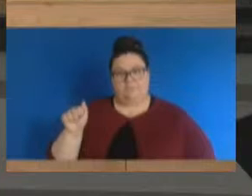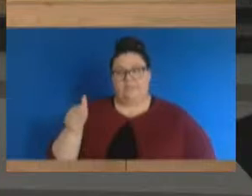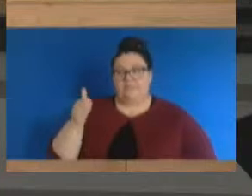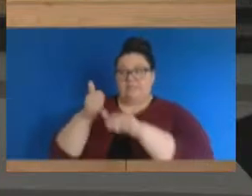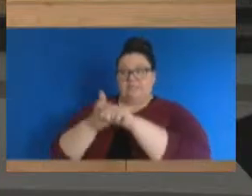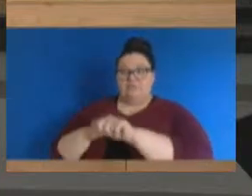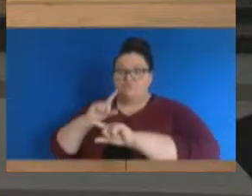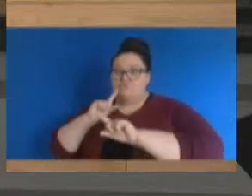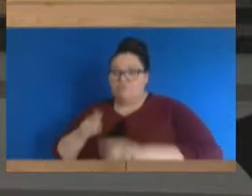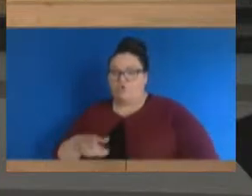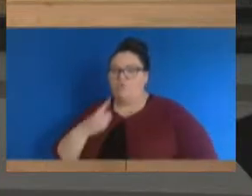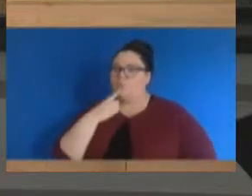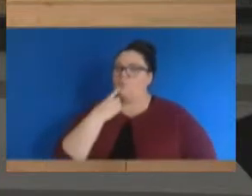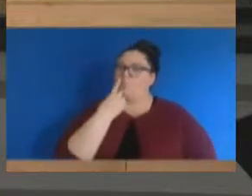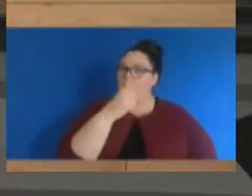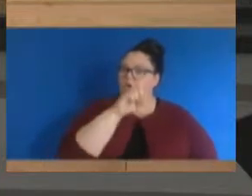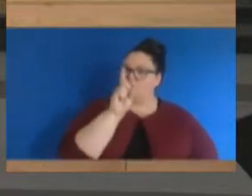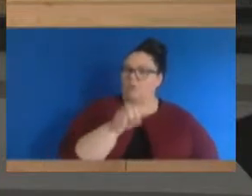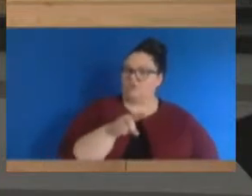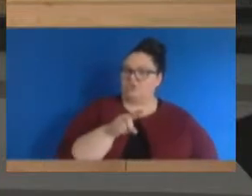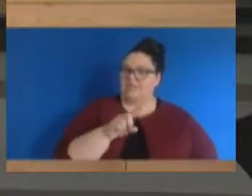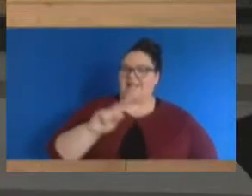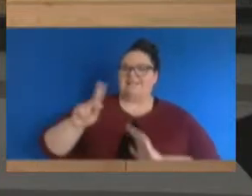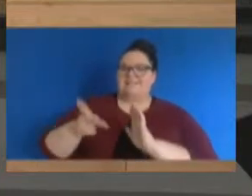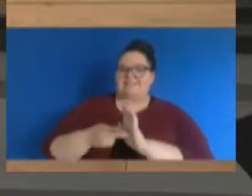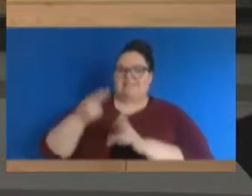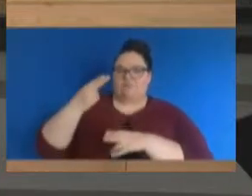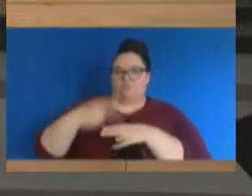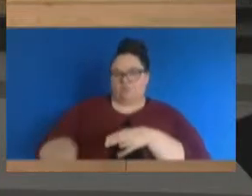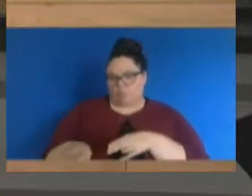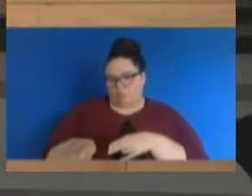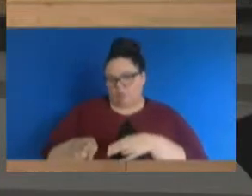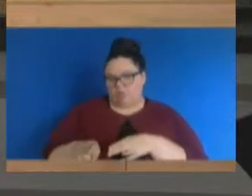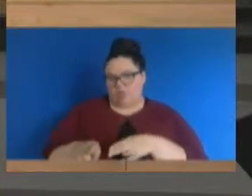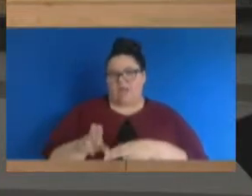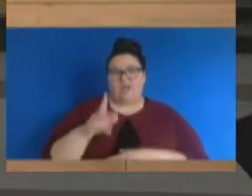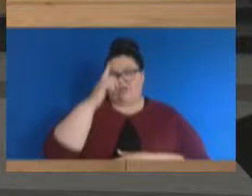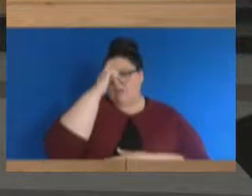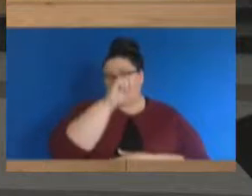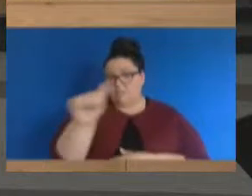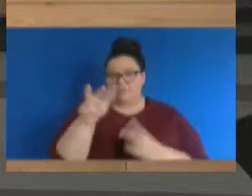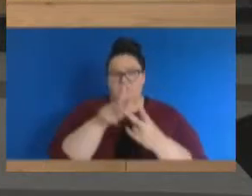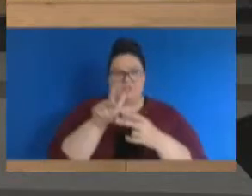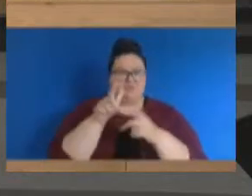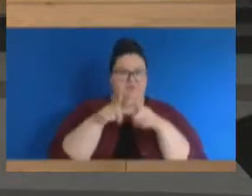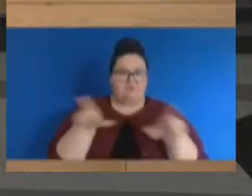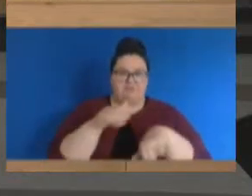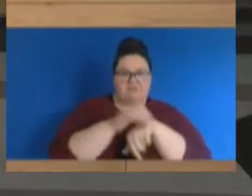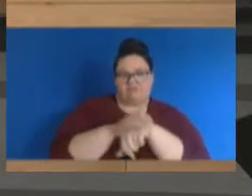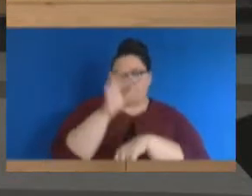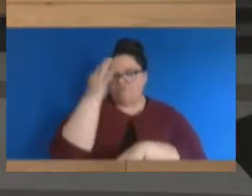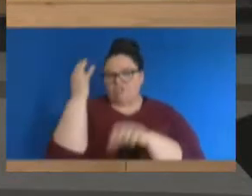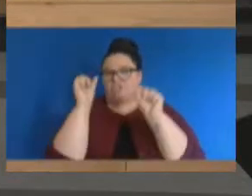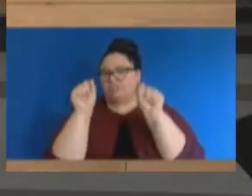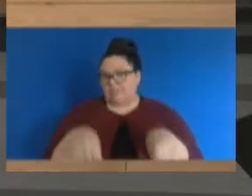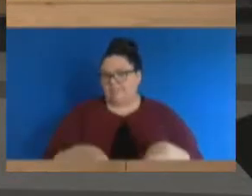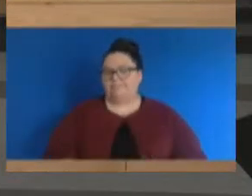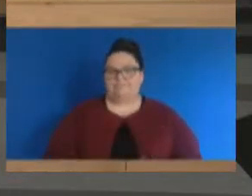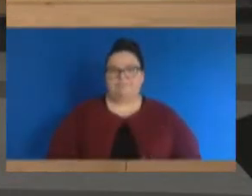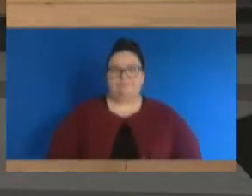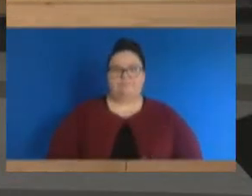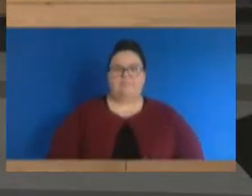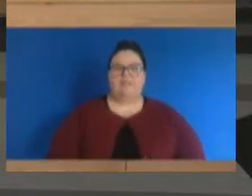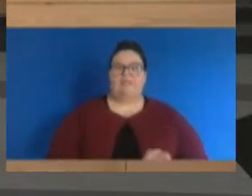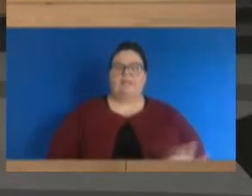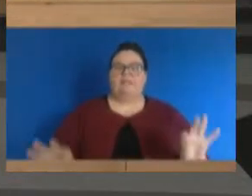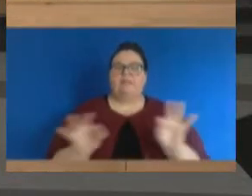aura une question et un suivi. Voulez-vous assurer de désactiver le son de vos micros? On va commencer